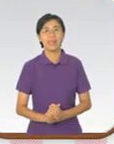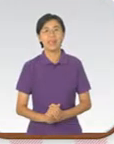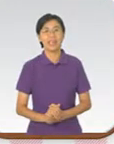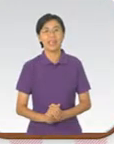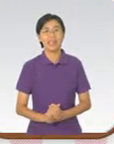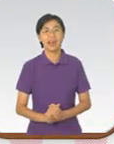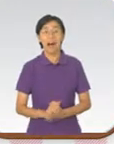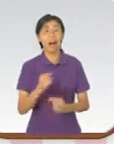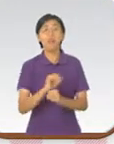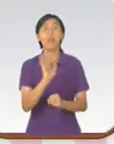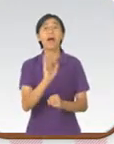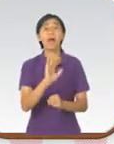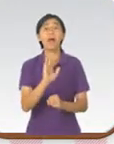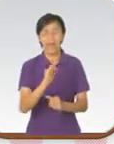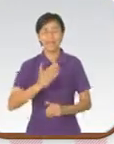ม่ทำแล้วหรอ